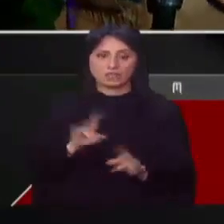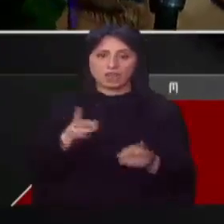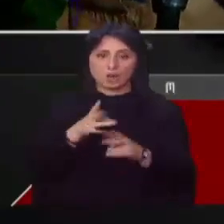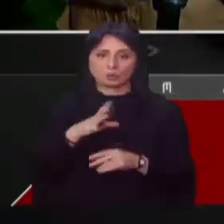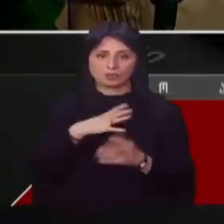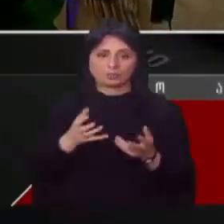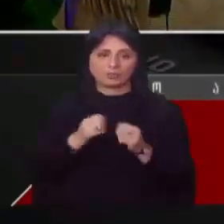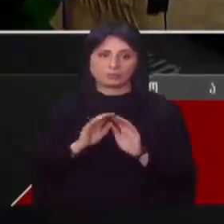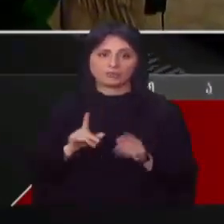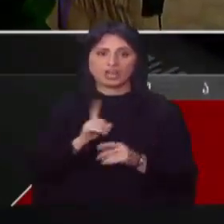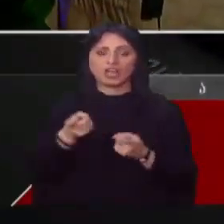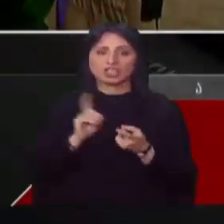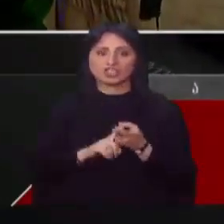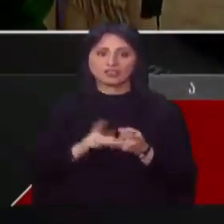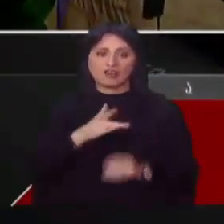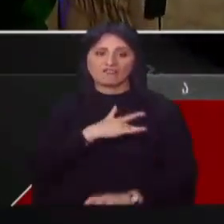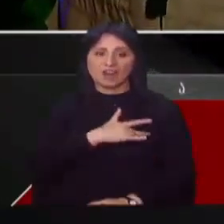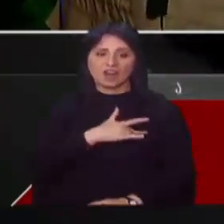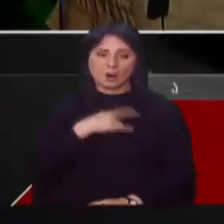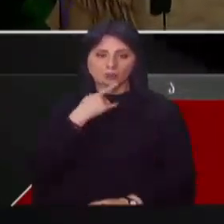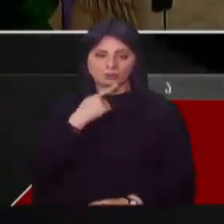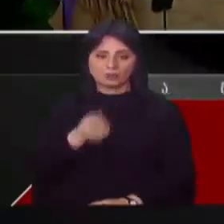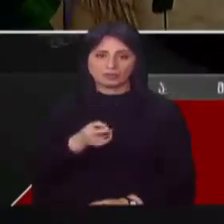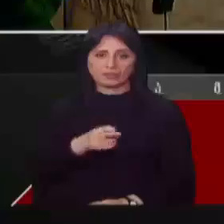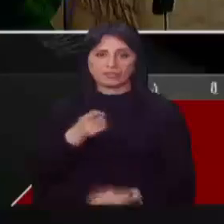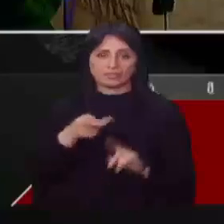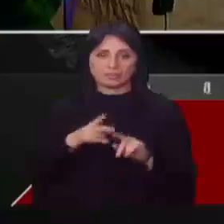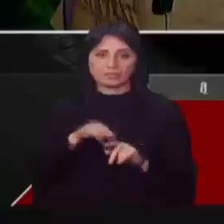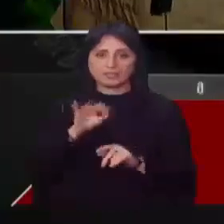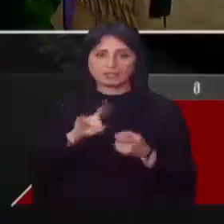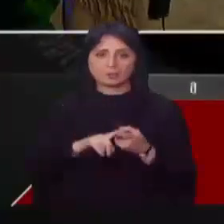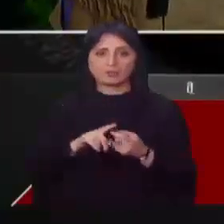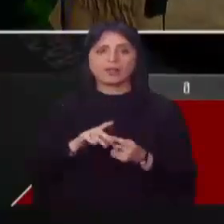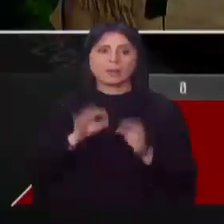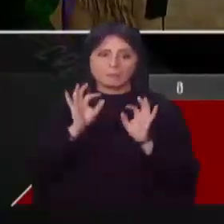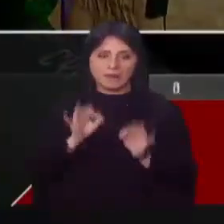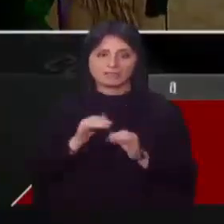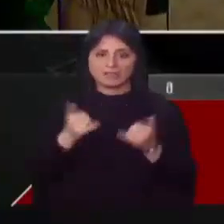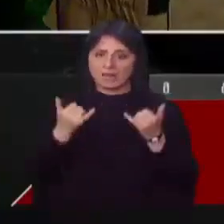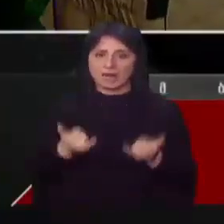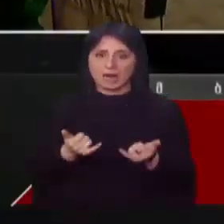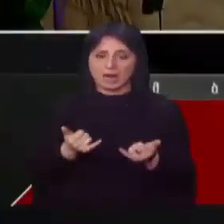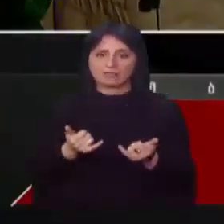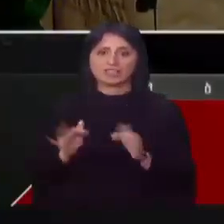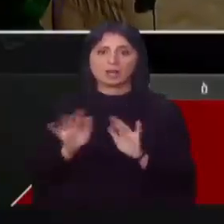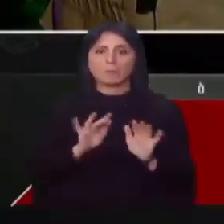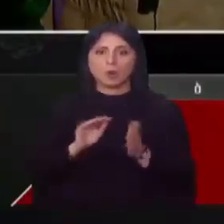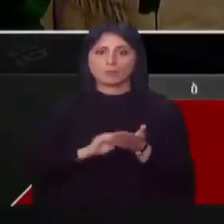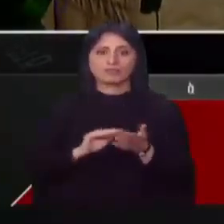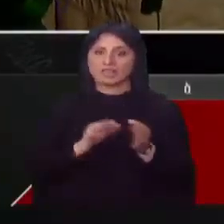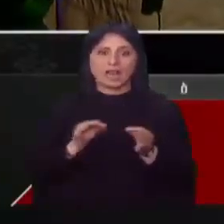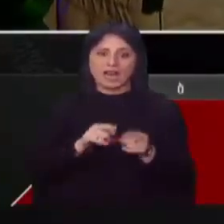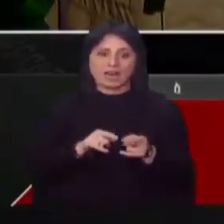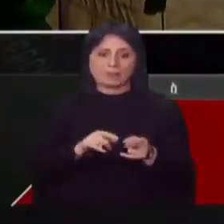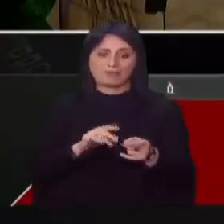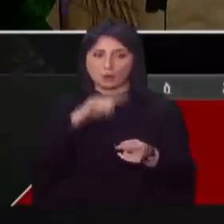უნდა იქნეს მიღებული. რაც შეეხება ვარაუდები გამოითქვა ასევე იმასთან დაკავშირებით, რომ კი მართალია, ახლა მოქმედ რედაქციას არაფერი